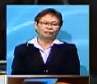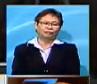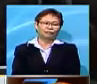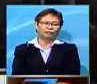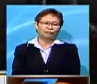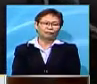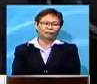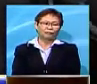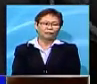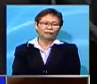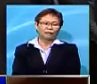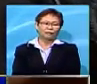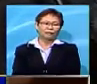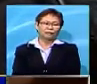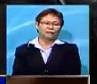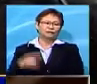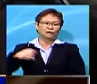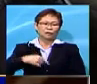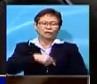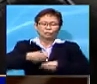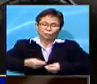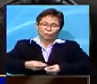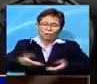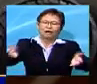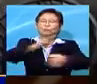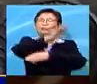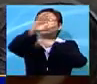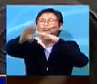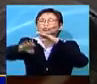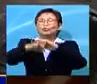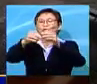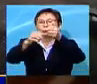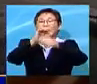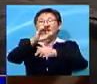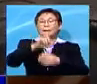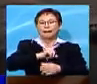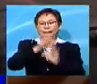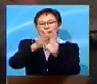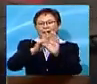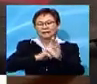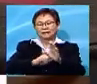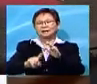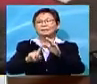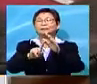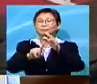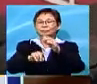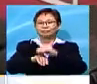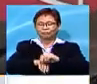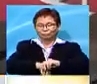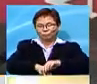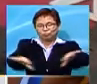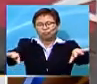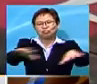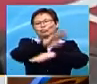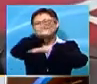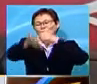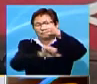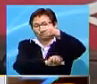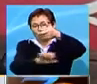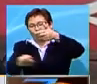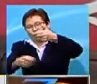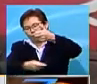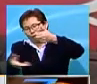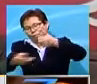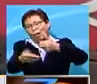Kita telah edarkan ke seluruh cawangan kita borang-borang direct debit. Apa yang perlu dibuat ialah